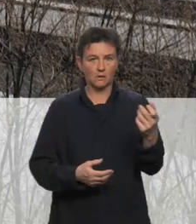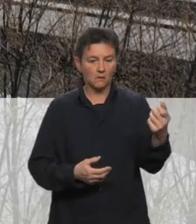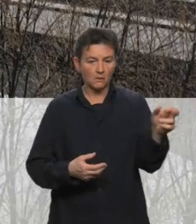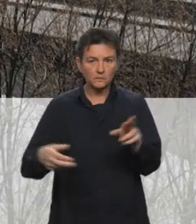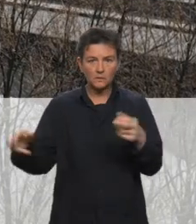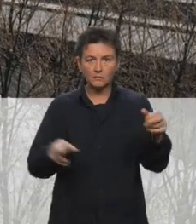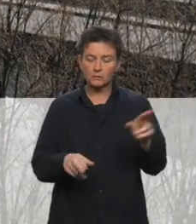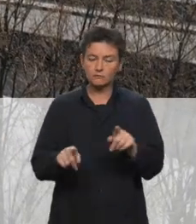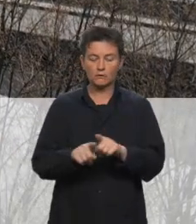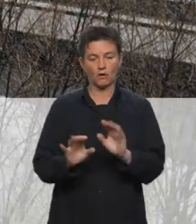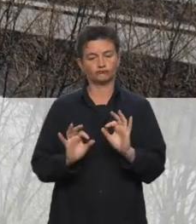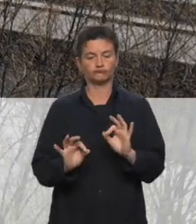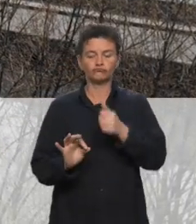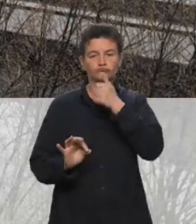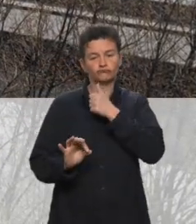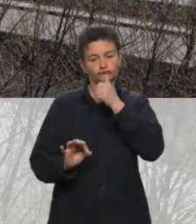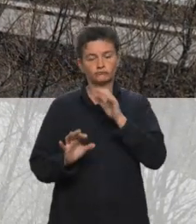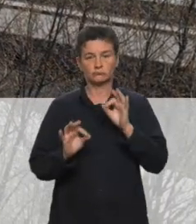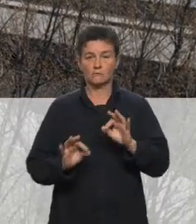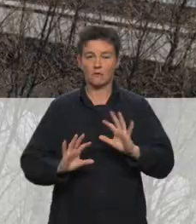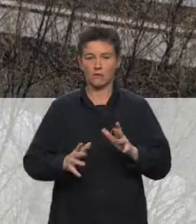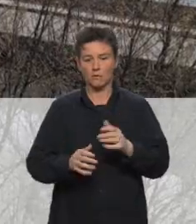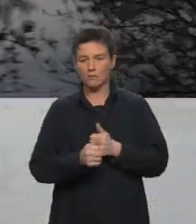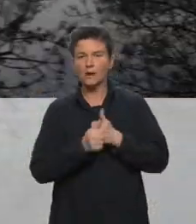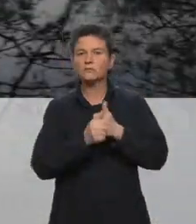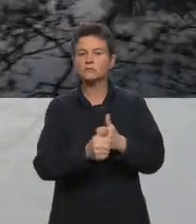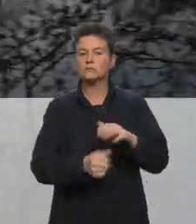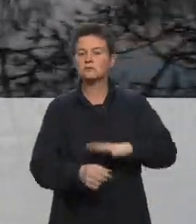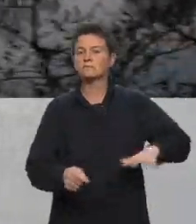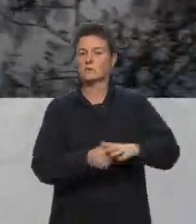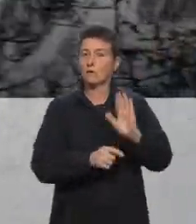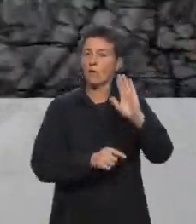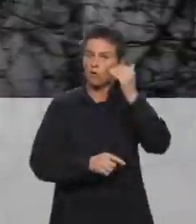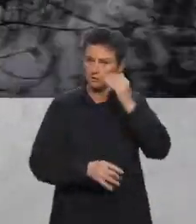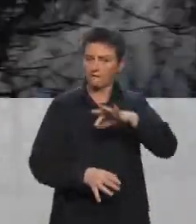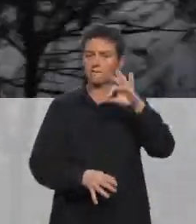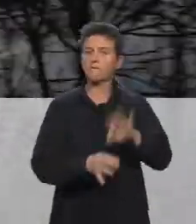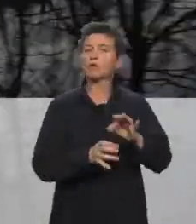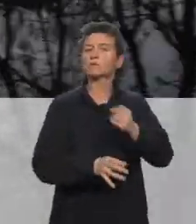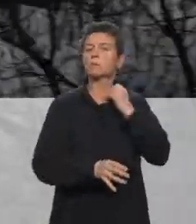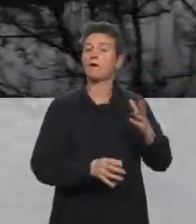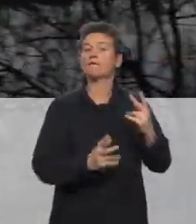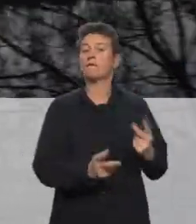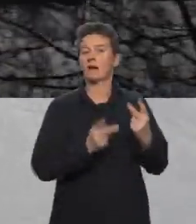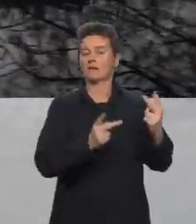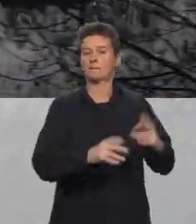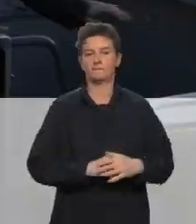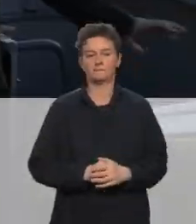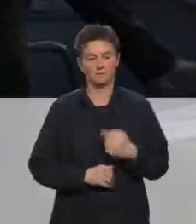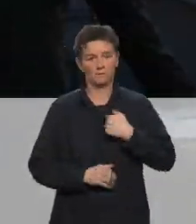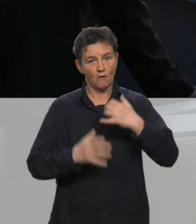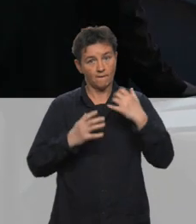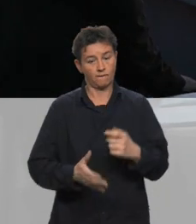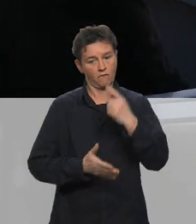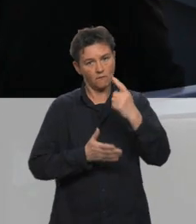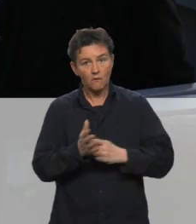retrouvions une humilité en nous soumettant à la reconnaissance du vote blanc. Je veux reconstruire